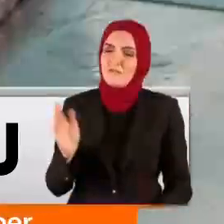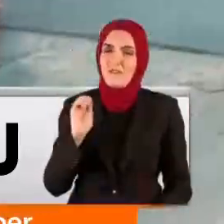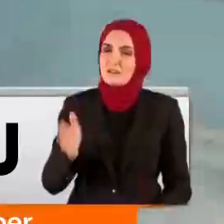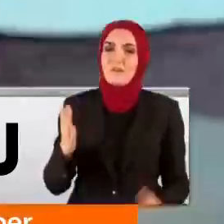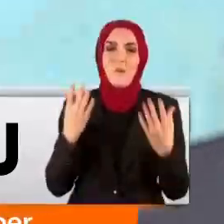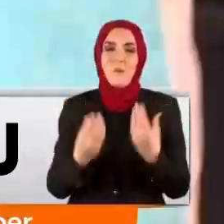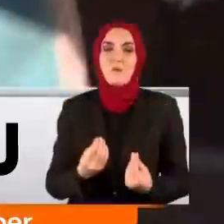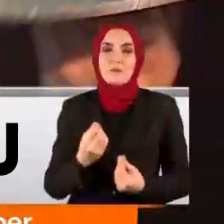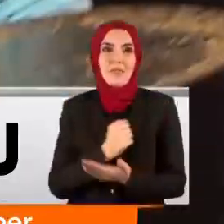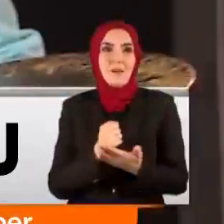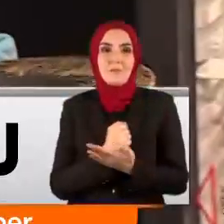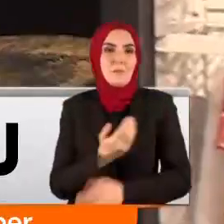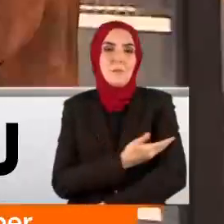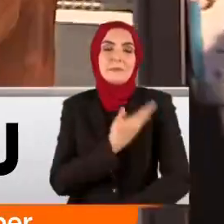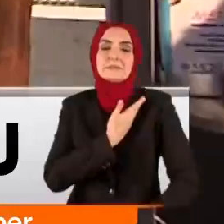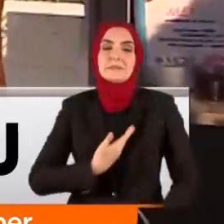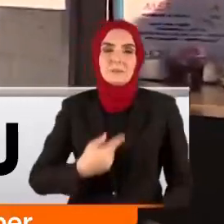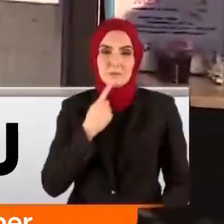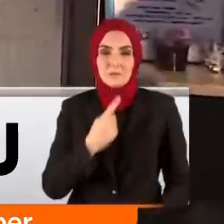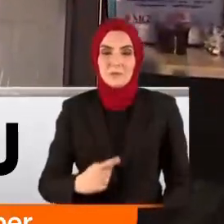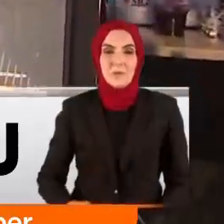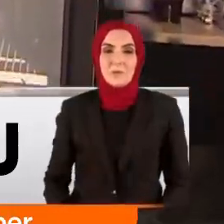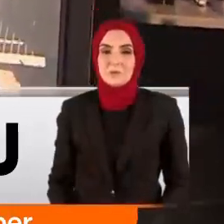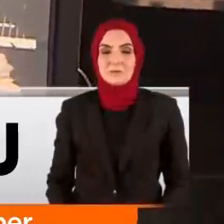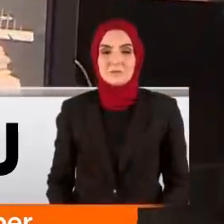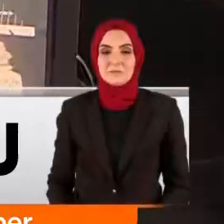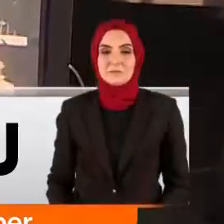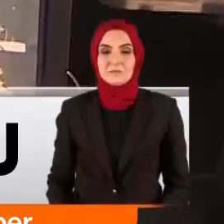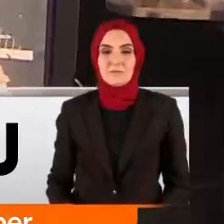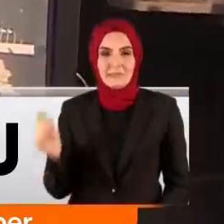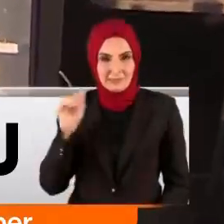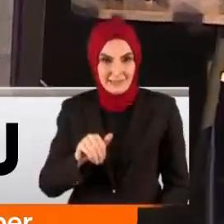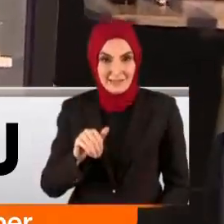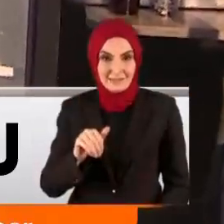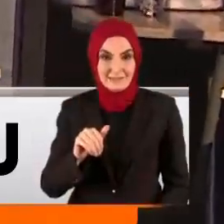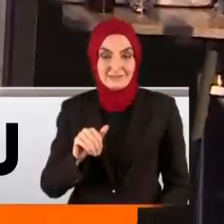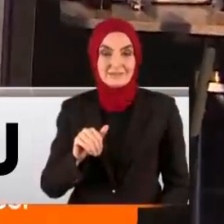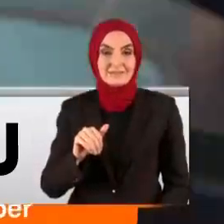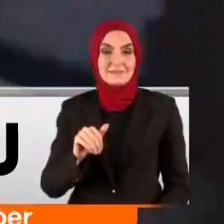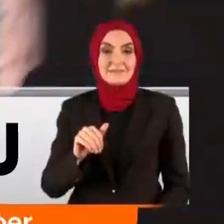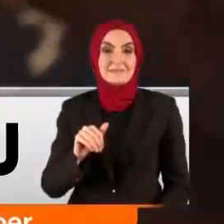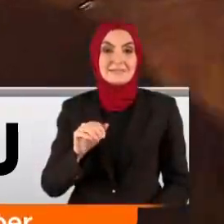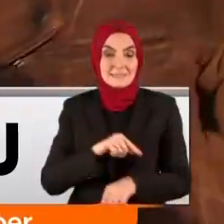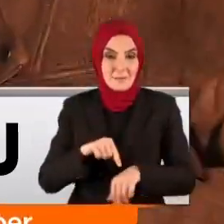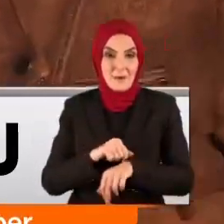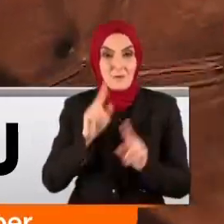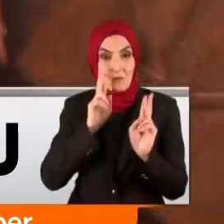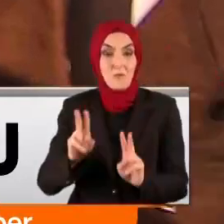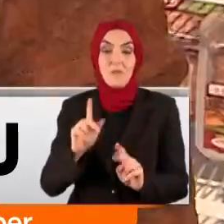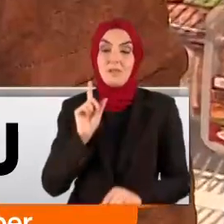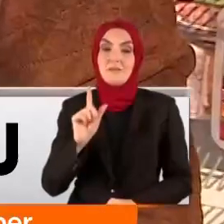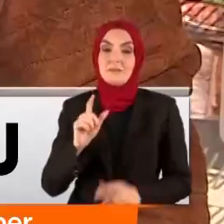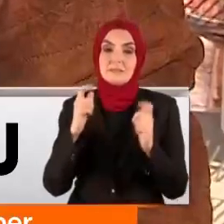numara hatta 20 numara da diyebiliriz. Evet, evet. Buraya geldik mi görmeden gitmememiz gereken bir noktadayız. Evet. Balıklar taze mi?